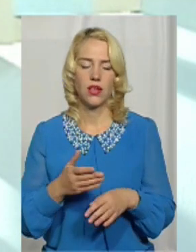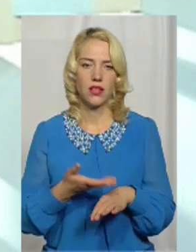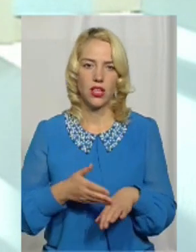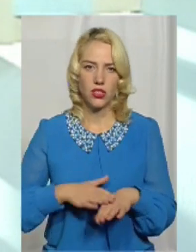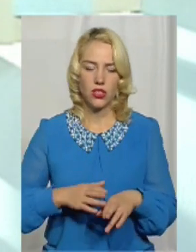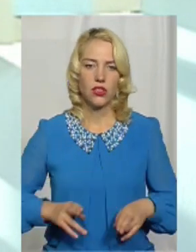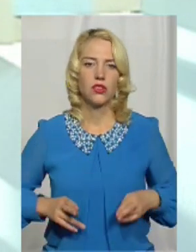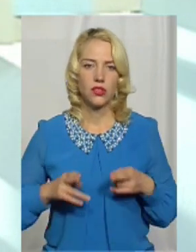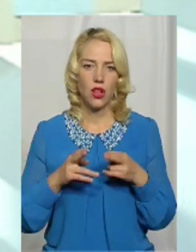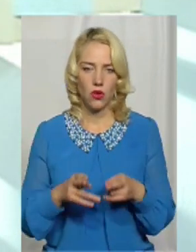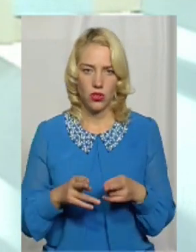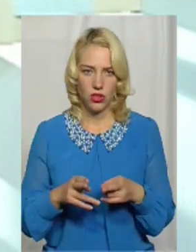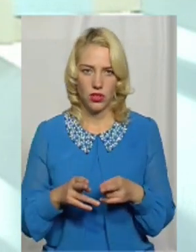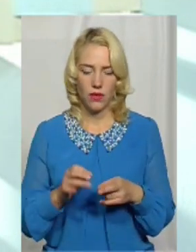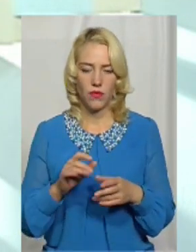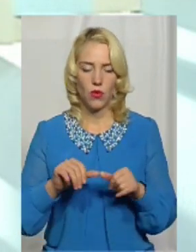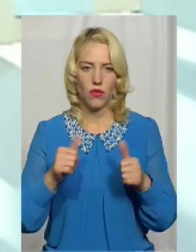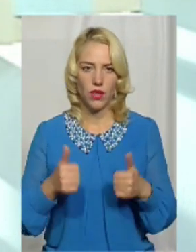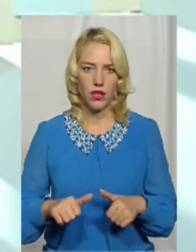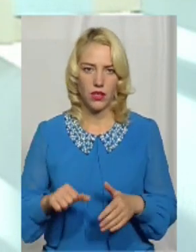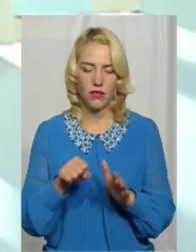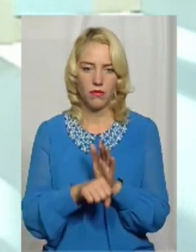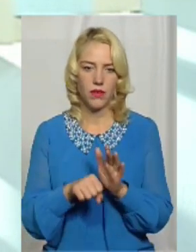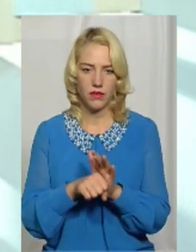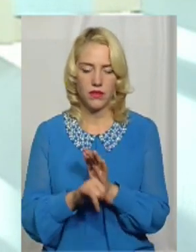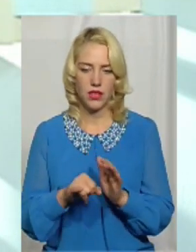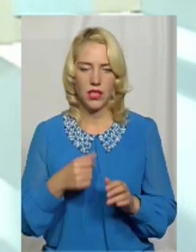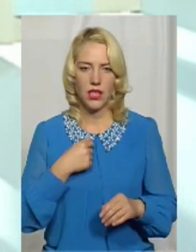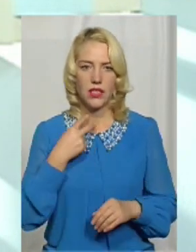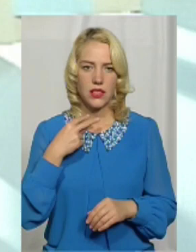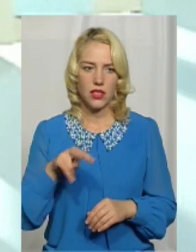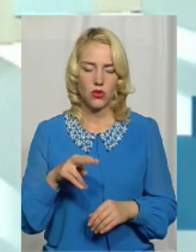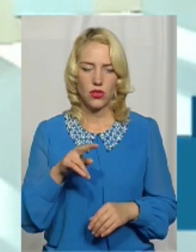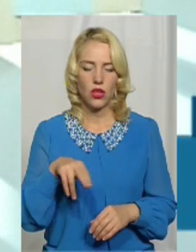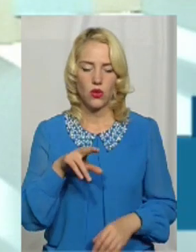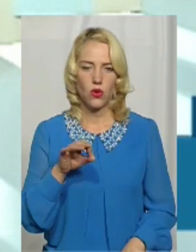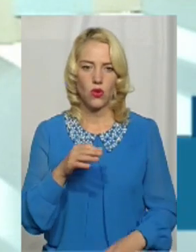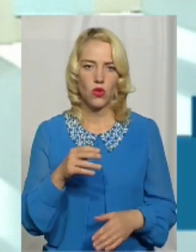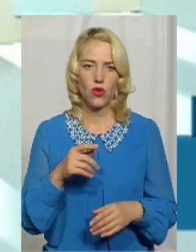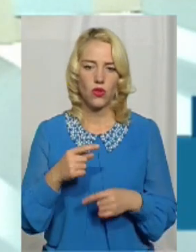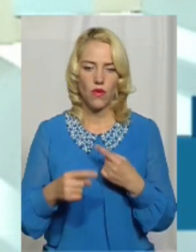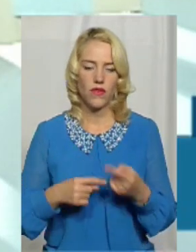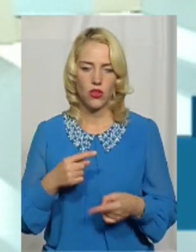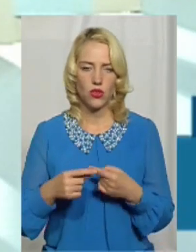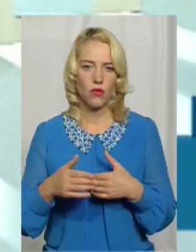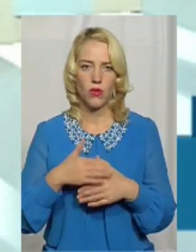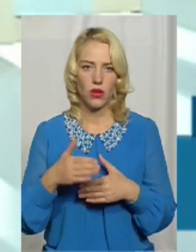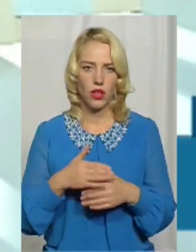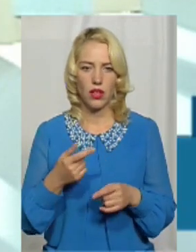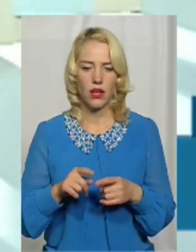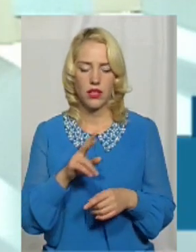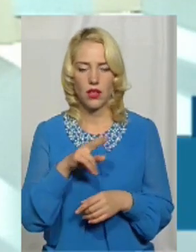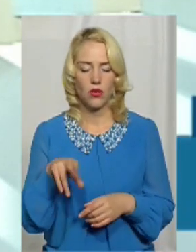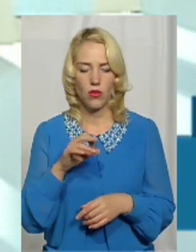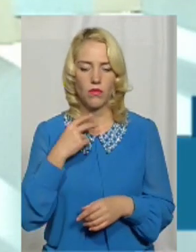тяжкі злочини у вигляді вбивств і засуджені навіть до довічного покарання, до довічного